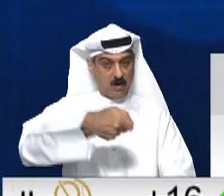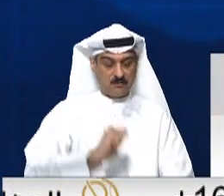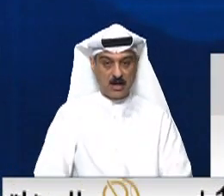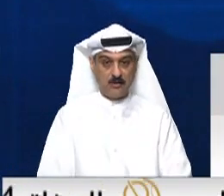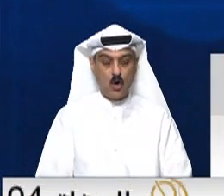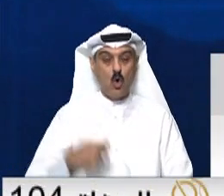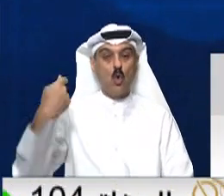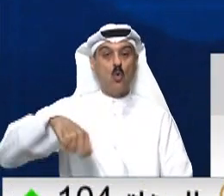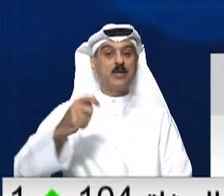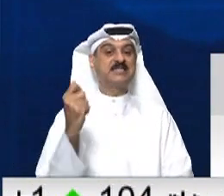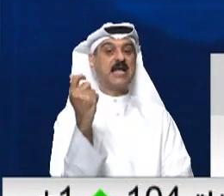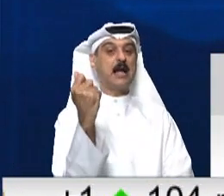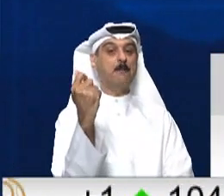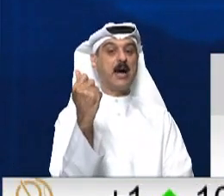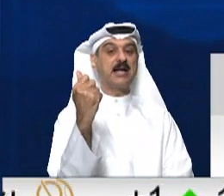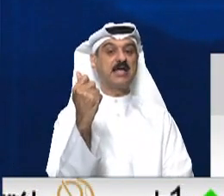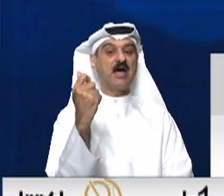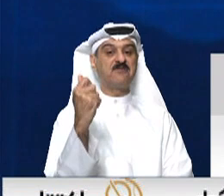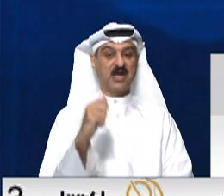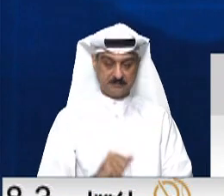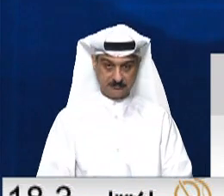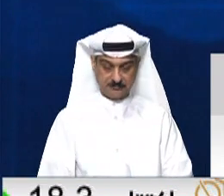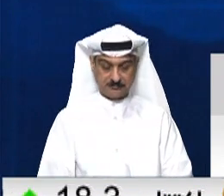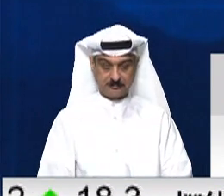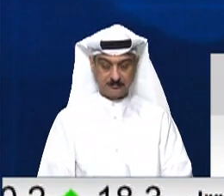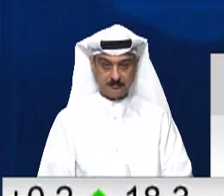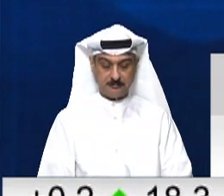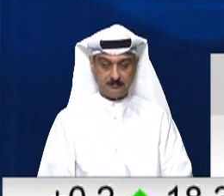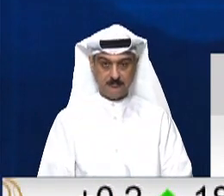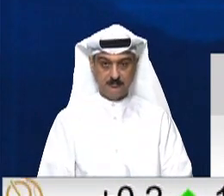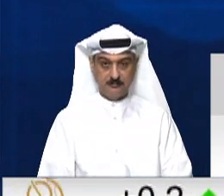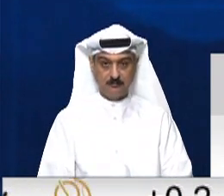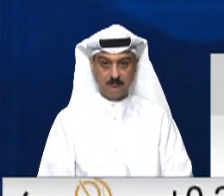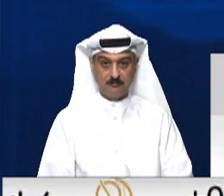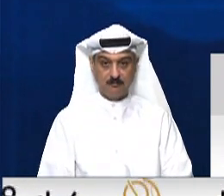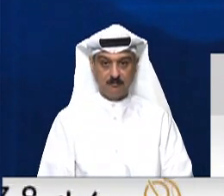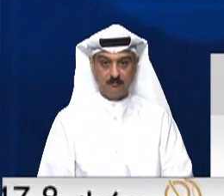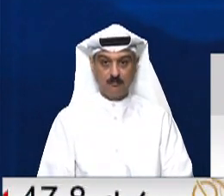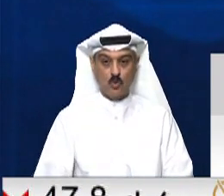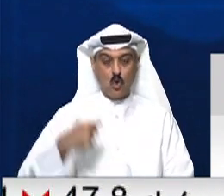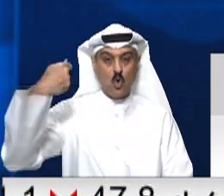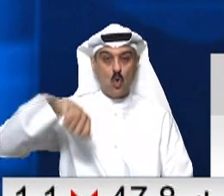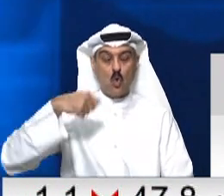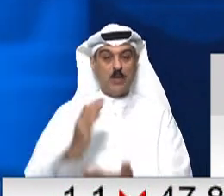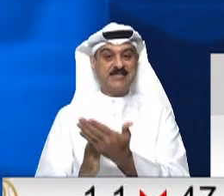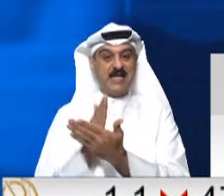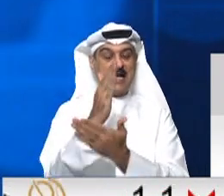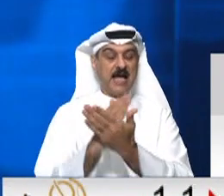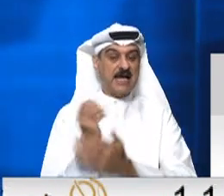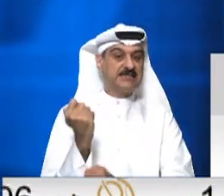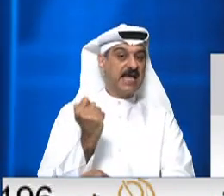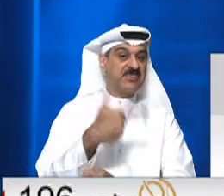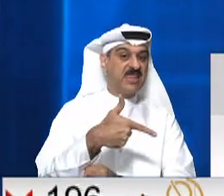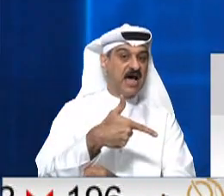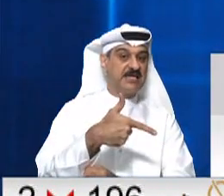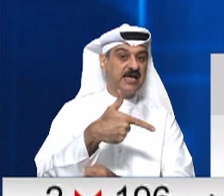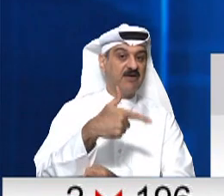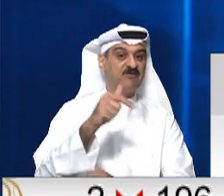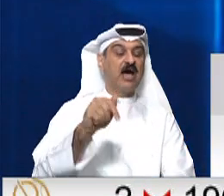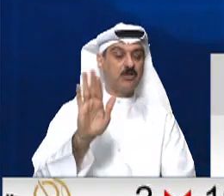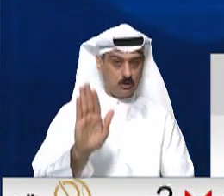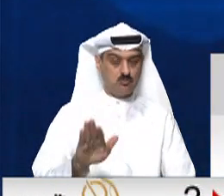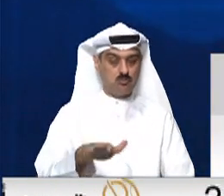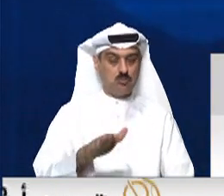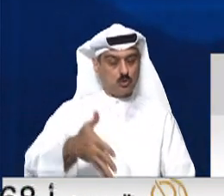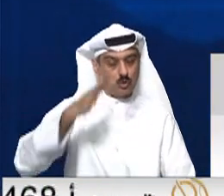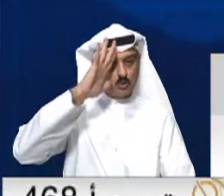وزير المالية فهد عبد العزيز الجار الله وسعادة نائب وزير الخارجية السفير الشيخ جراح